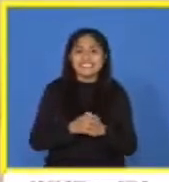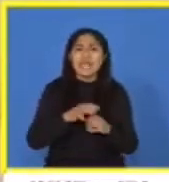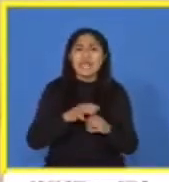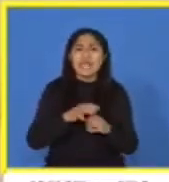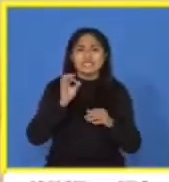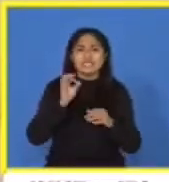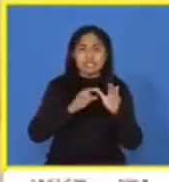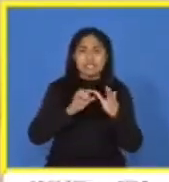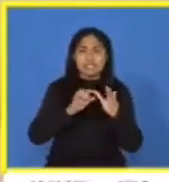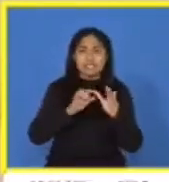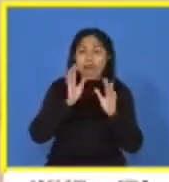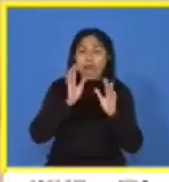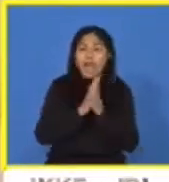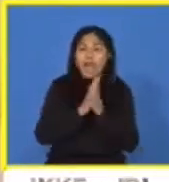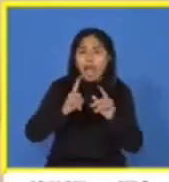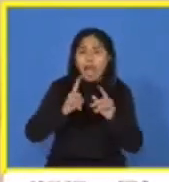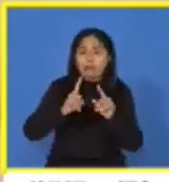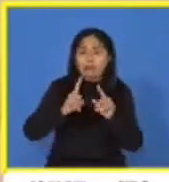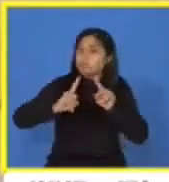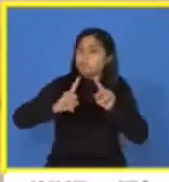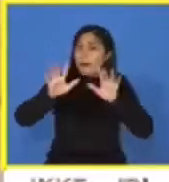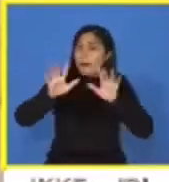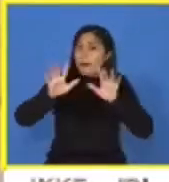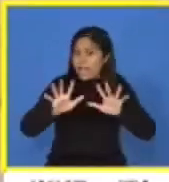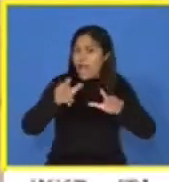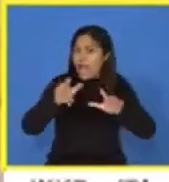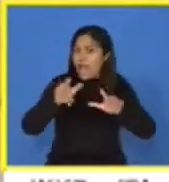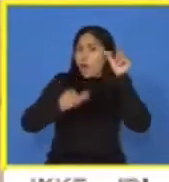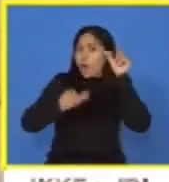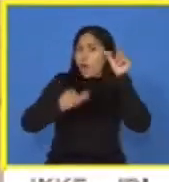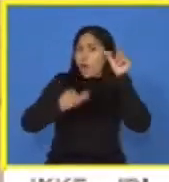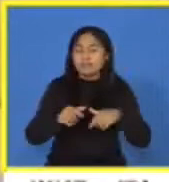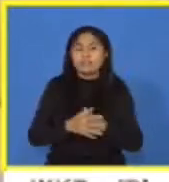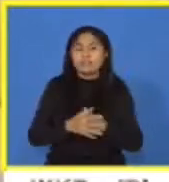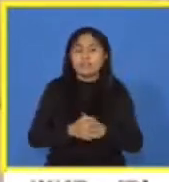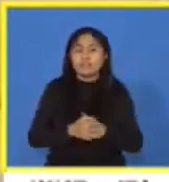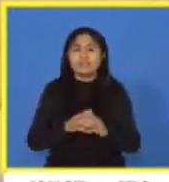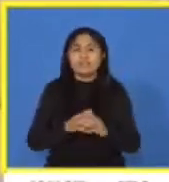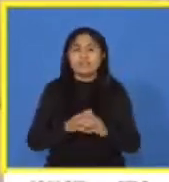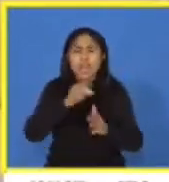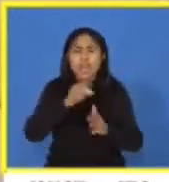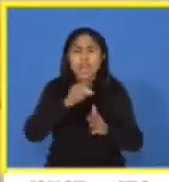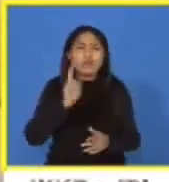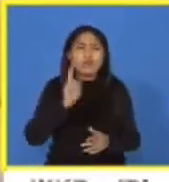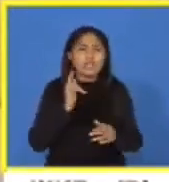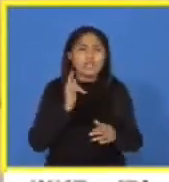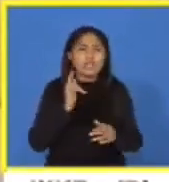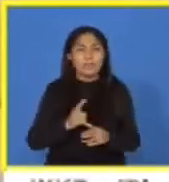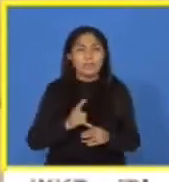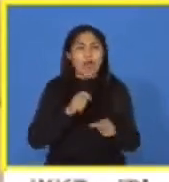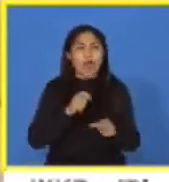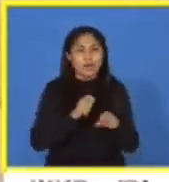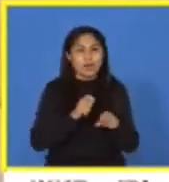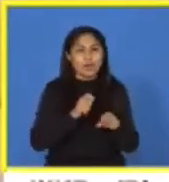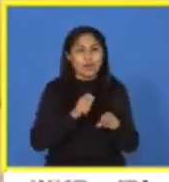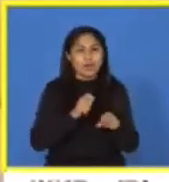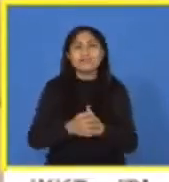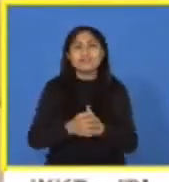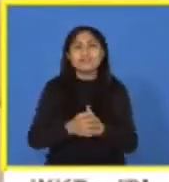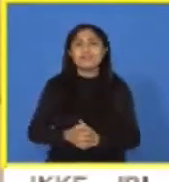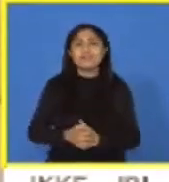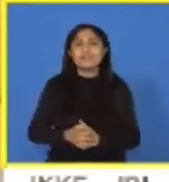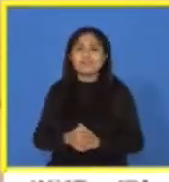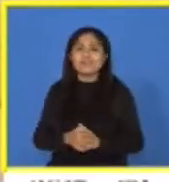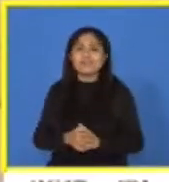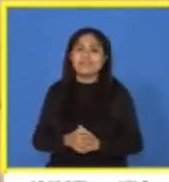jangan menjauhi kerumunan. Itu yang harus dilakukan. Ya, jadi harus tetap dilakukan. Ya. Walaupun saat ini, ini